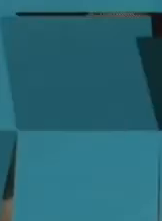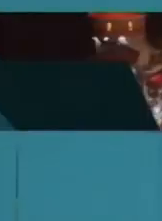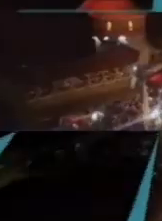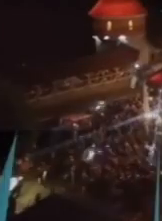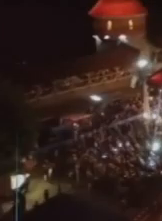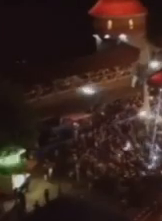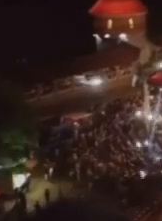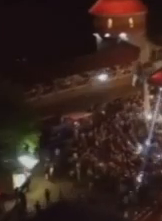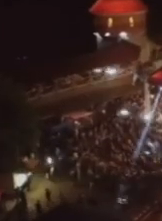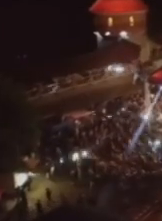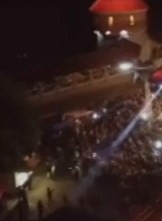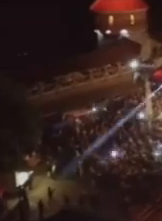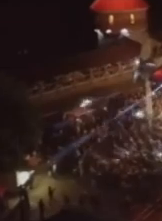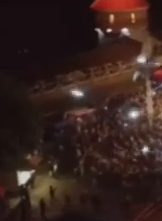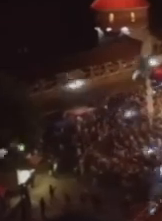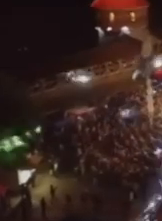Дякую.